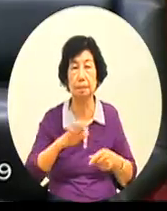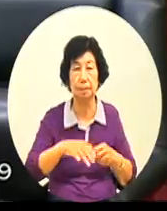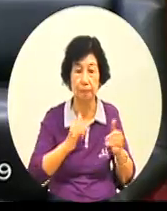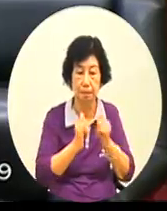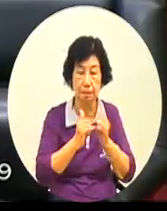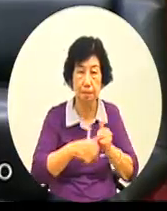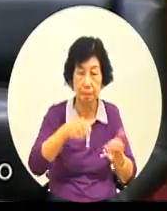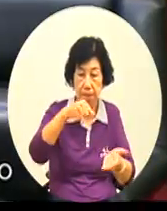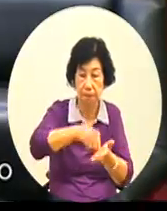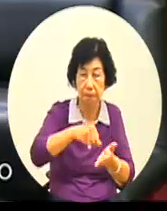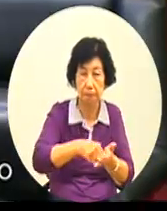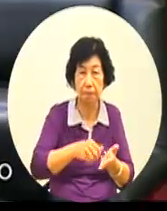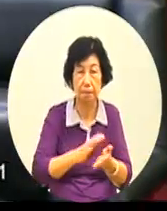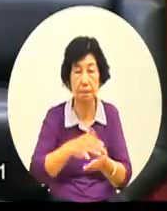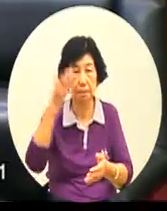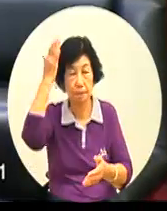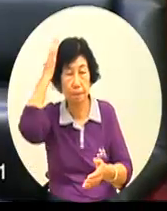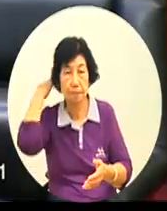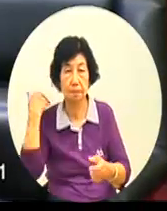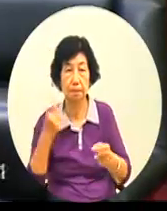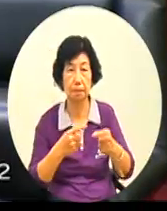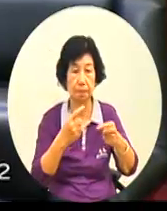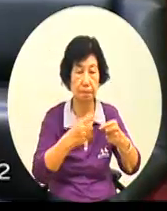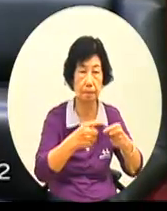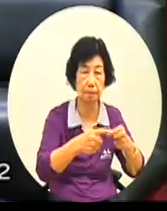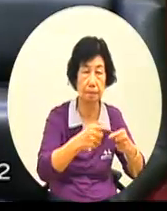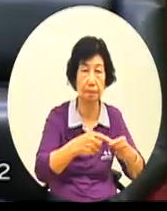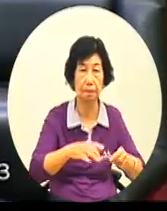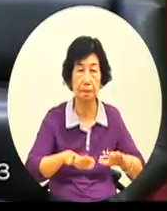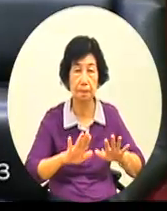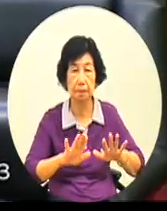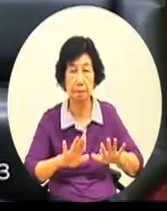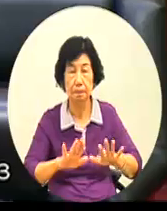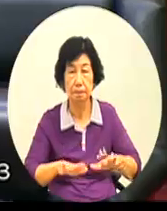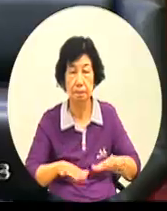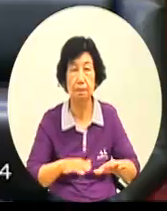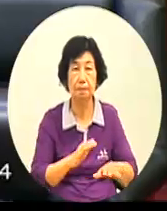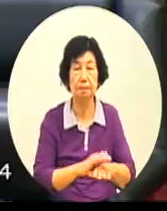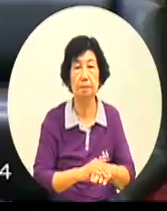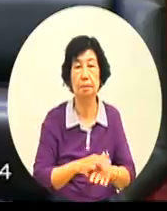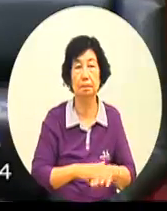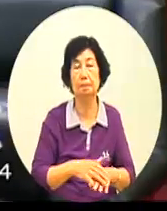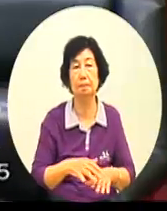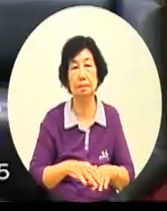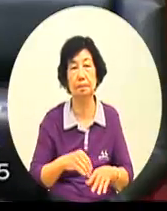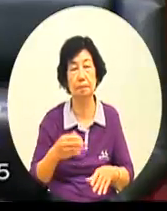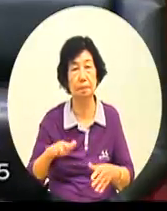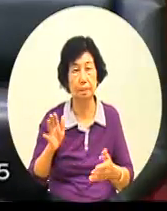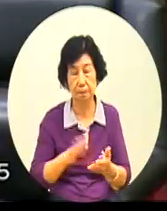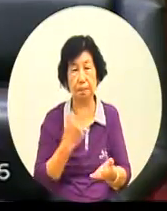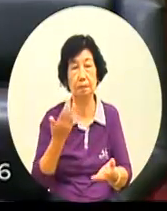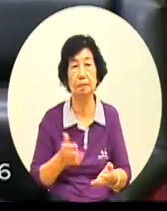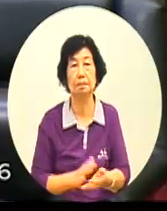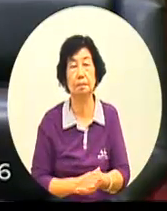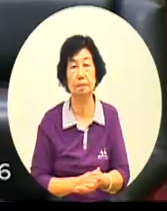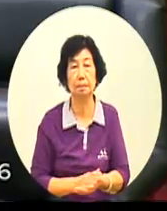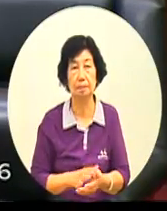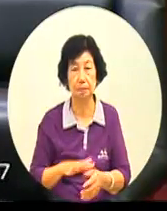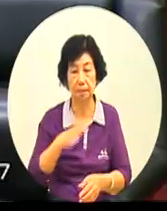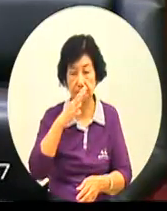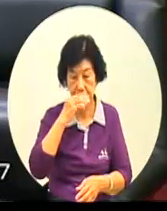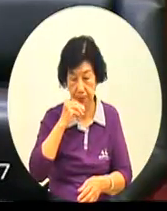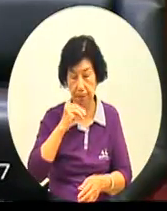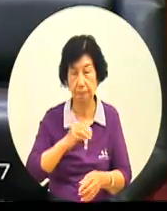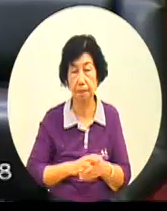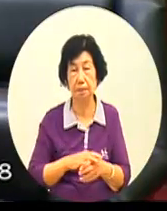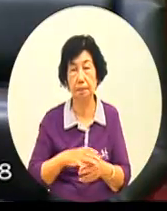呢，绩效不彰，这个被边缘化了，经费变得这么多，也就没有了，没有人讲话，这个经费也就没